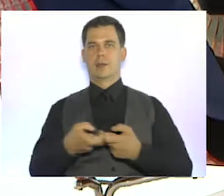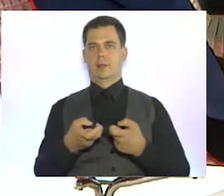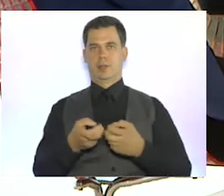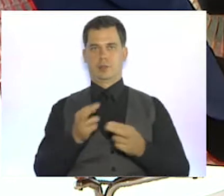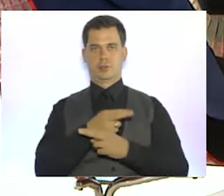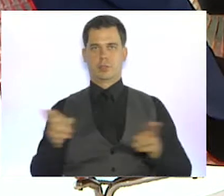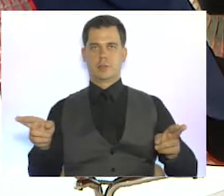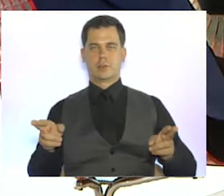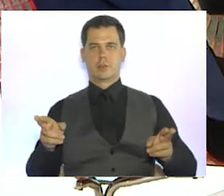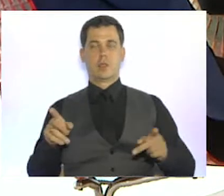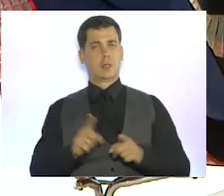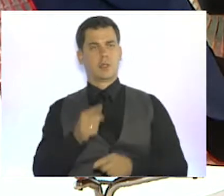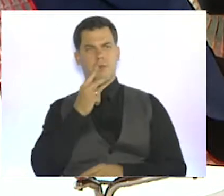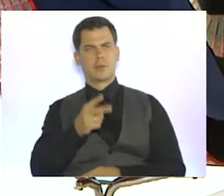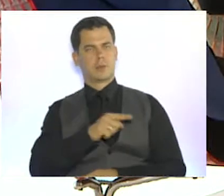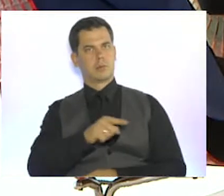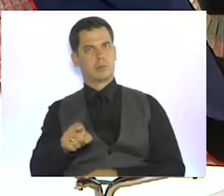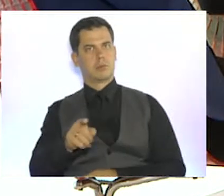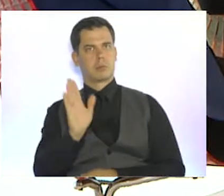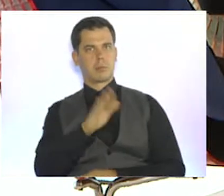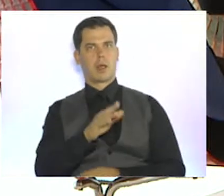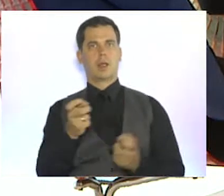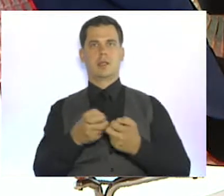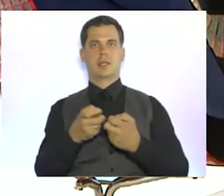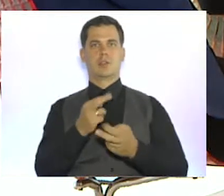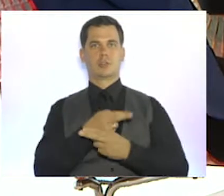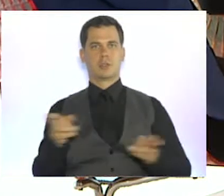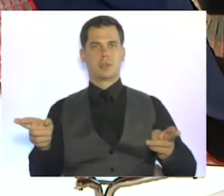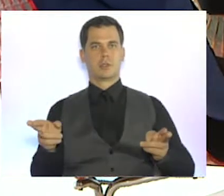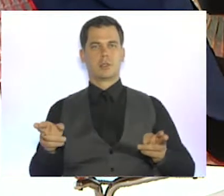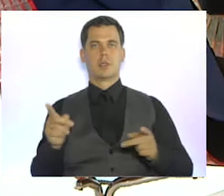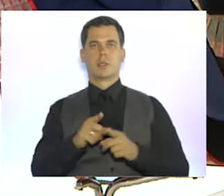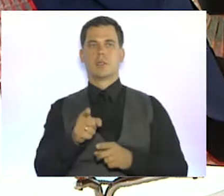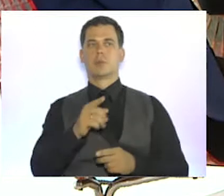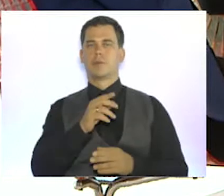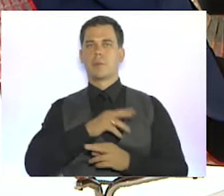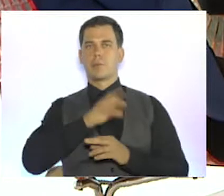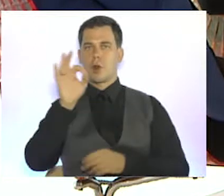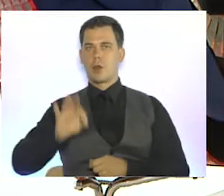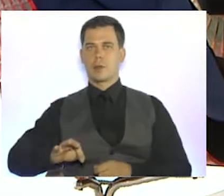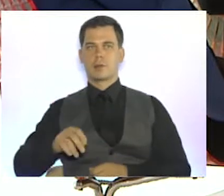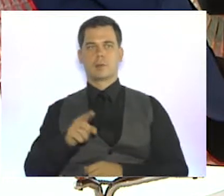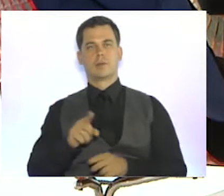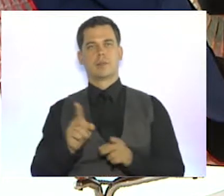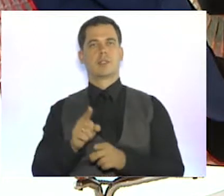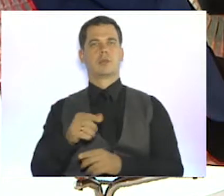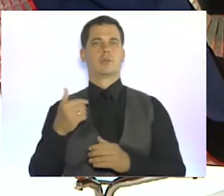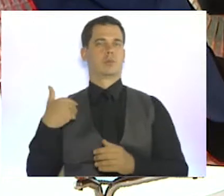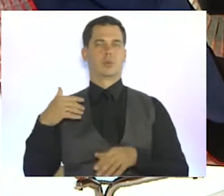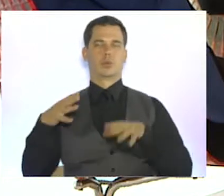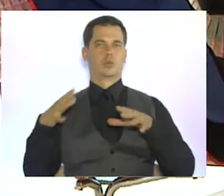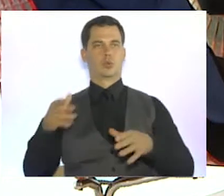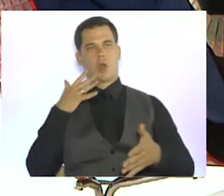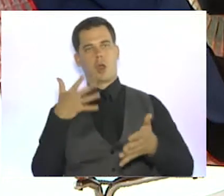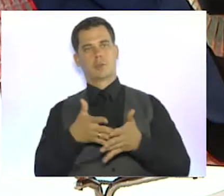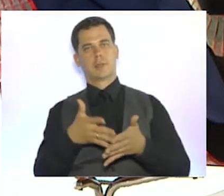i my odnajdujemy te elementy i bardzo tutaj takie projekty nasi asesorzy bardzo wysoko